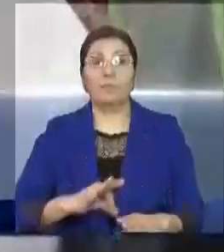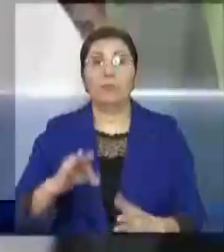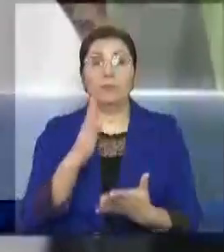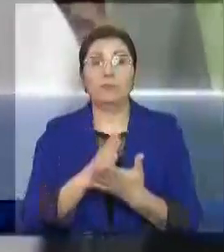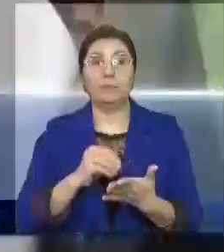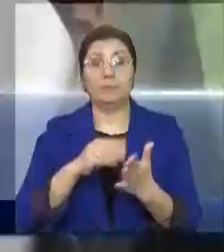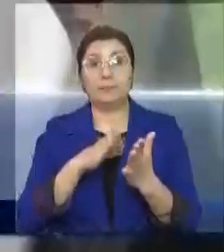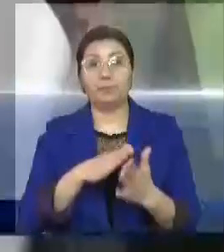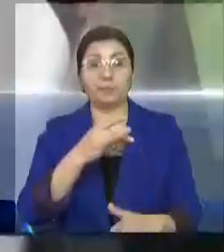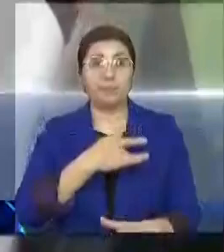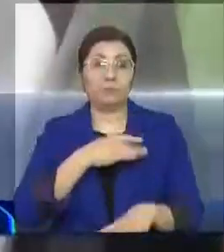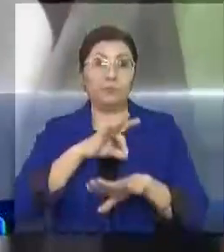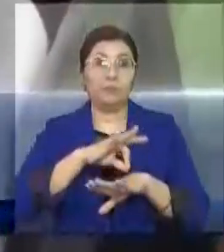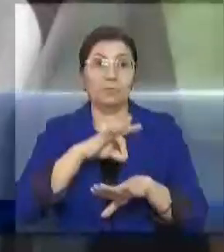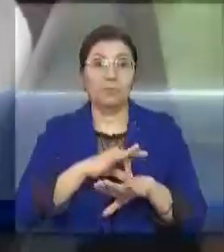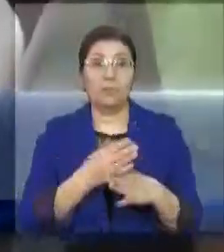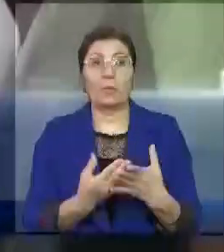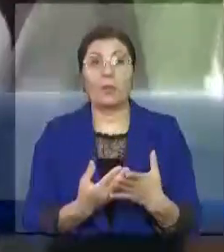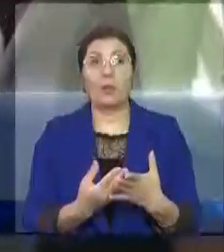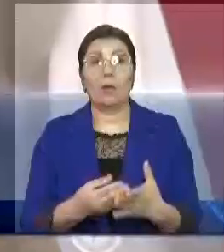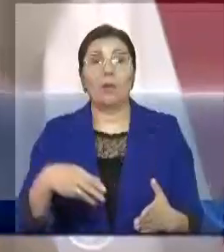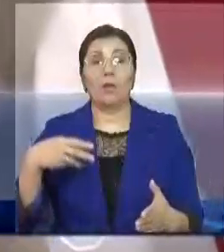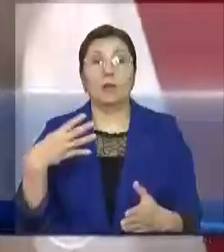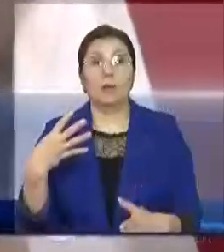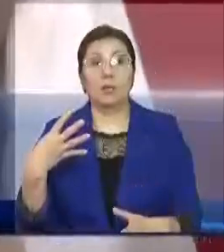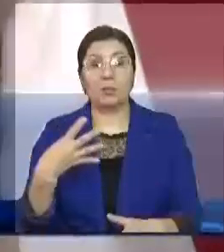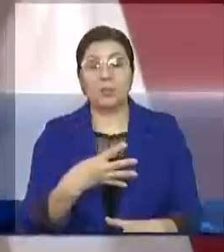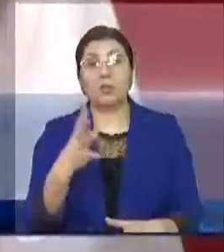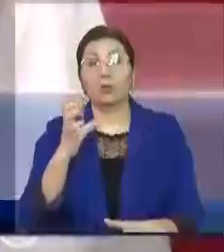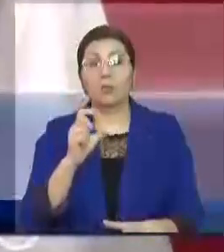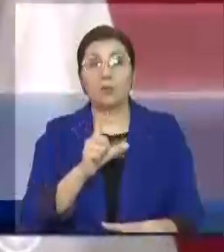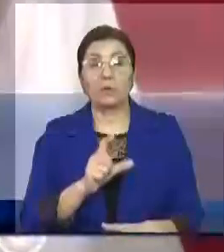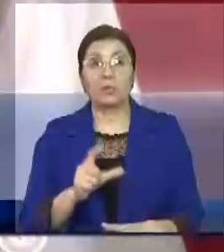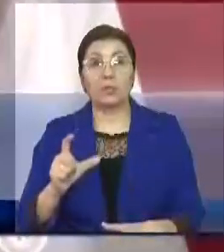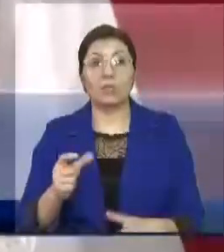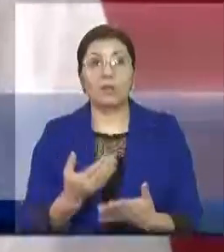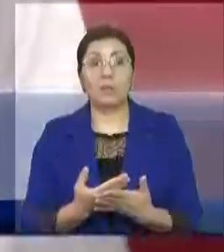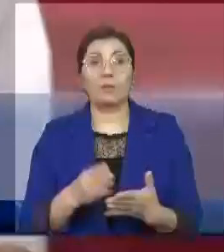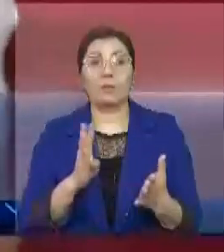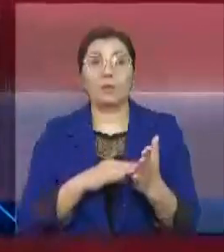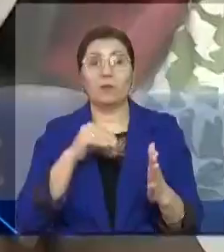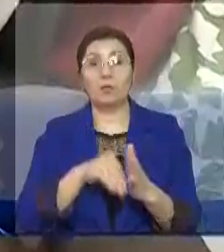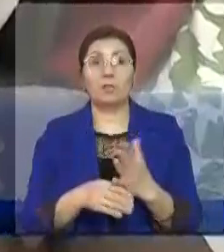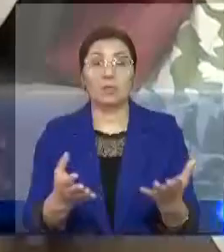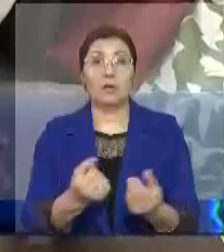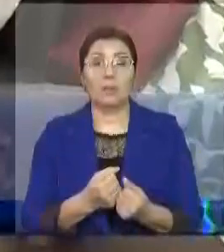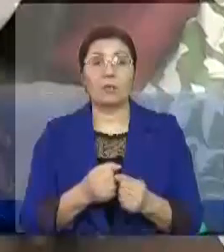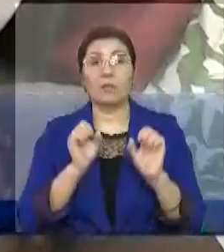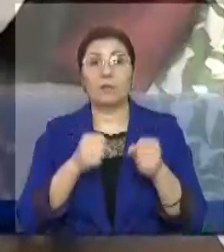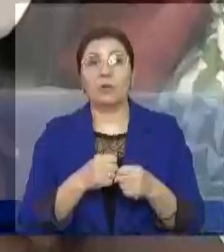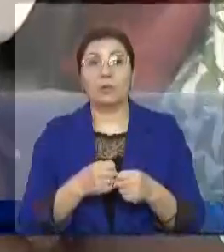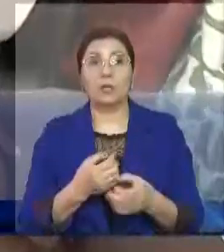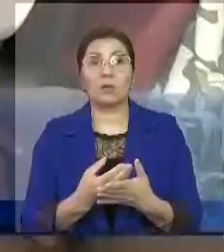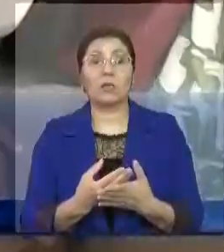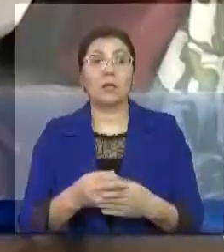на учете с синдромом сердечной недостаточности зарегистрировано около 4500 человек. 9 из них получили возможность установить